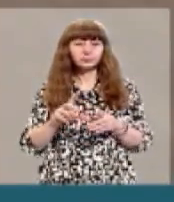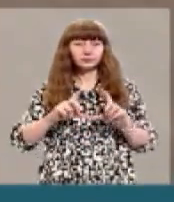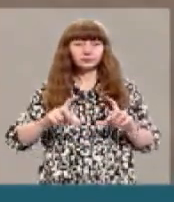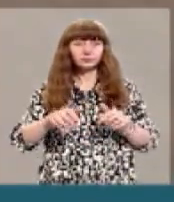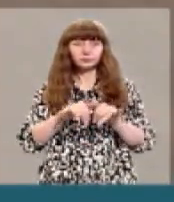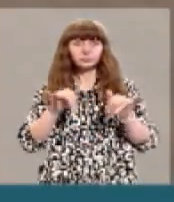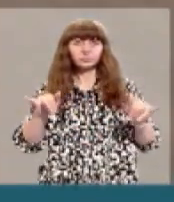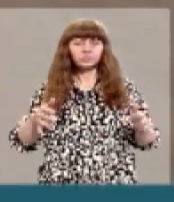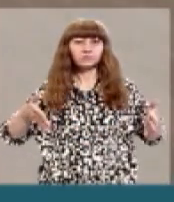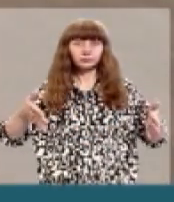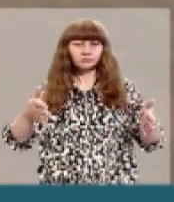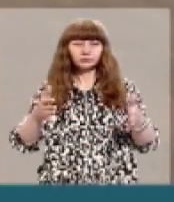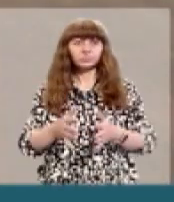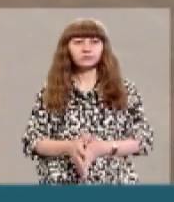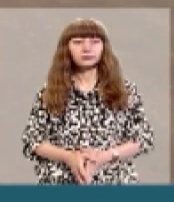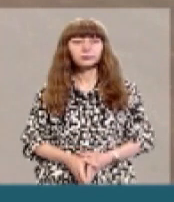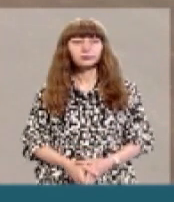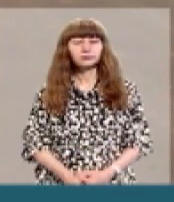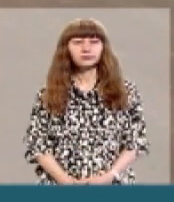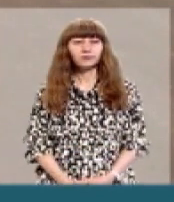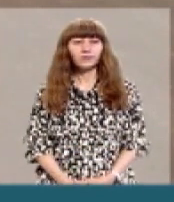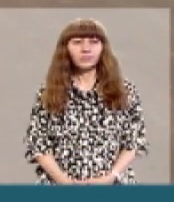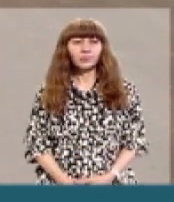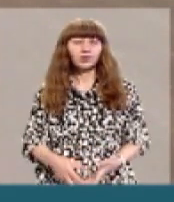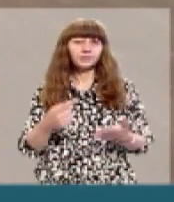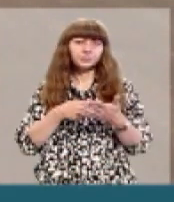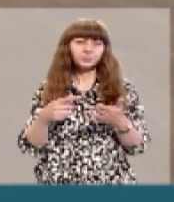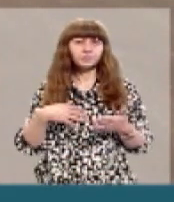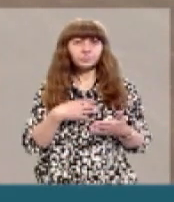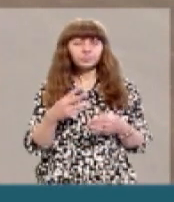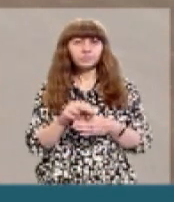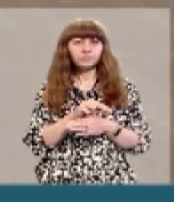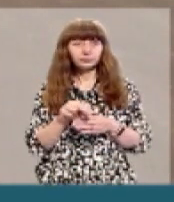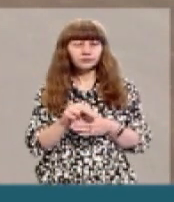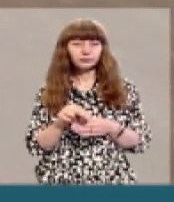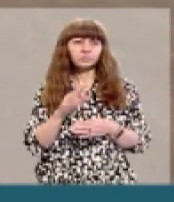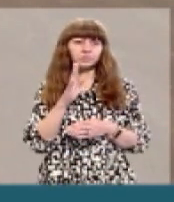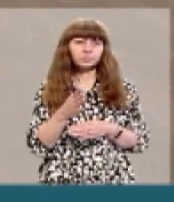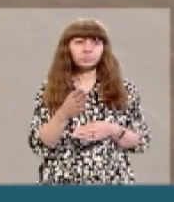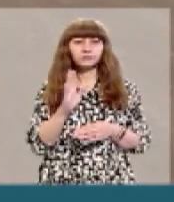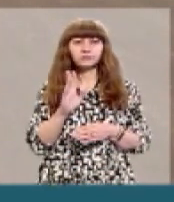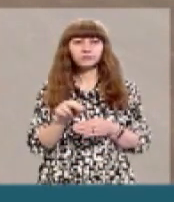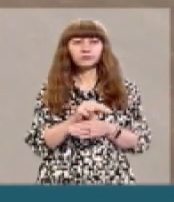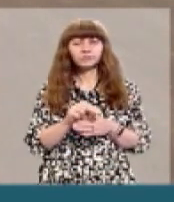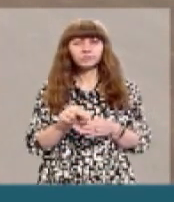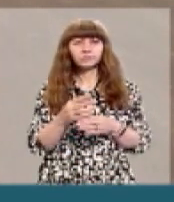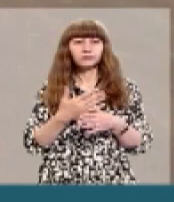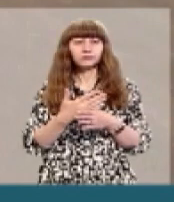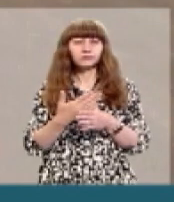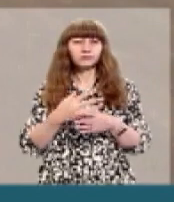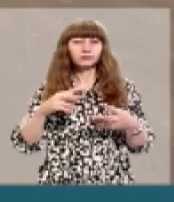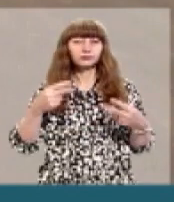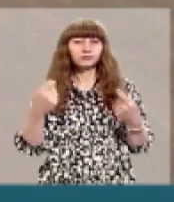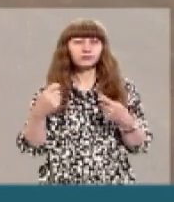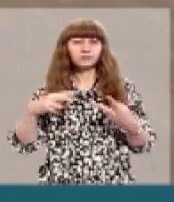магистраль, что улучшит пропускную способность трассы. Кумар Аксакалов подчеркнул важность ремонта дороги, отметив, что в будущем ее ремонт значительно увеличит товарооборот